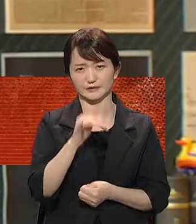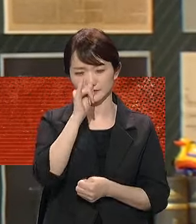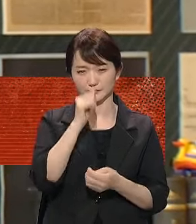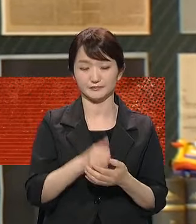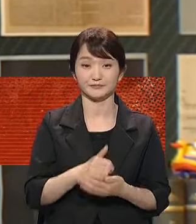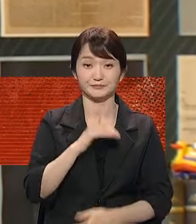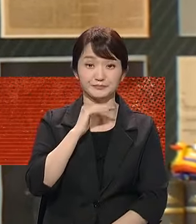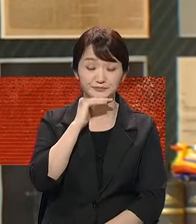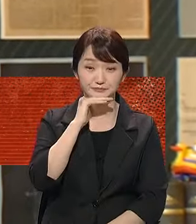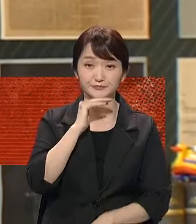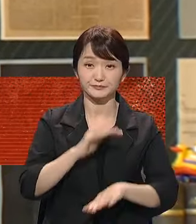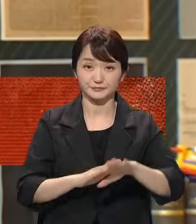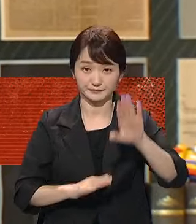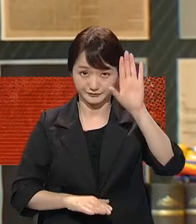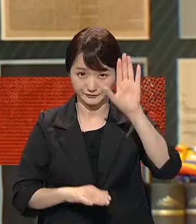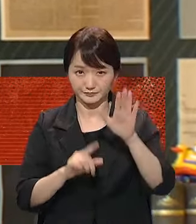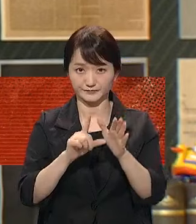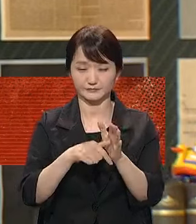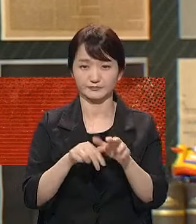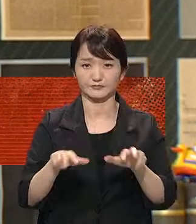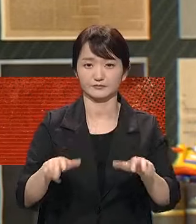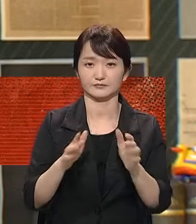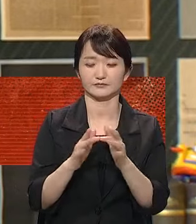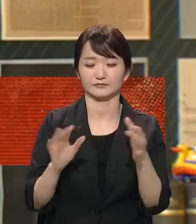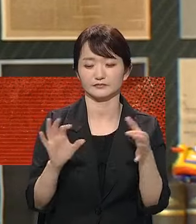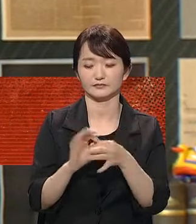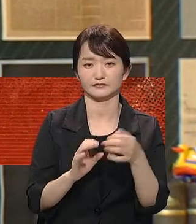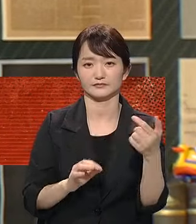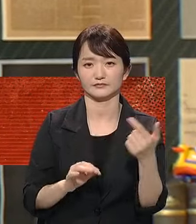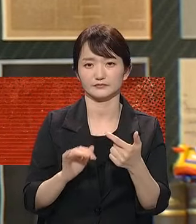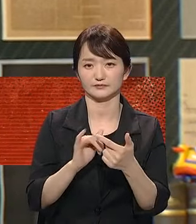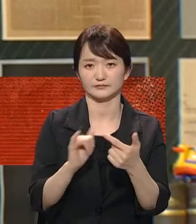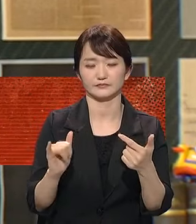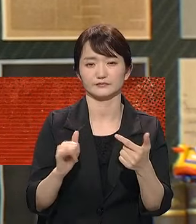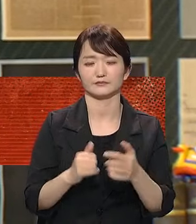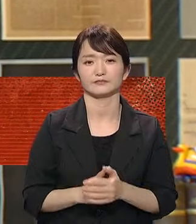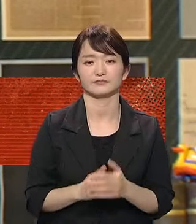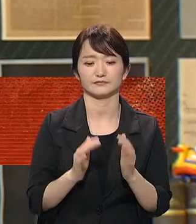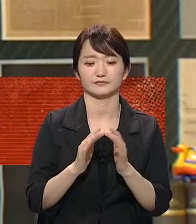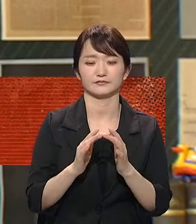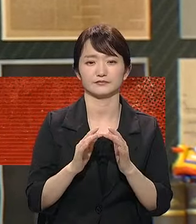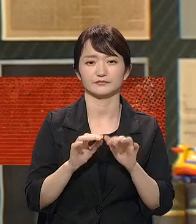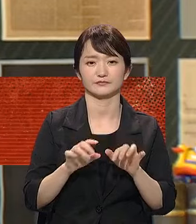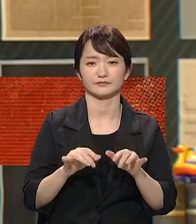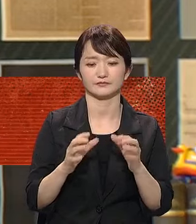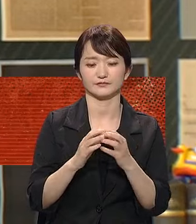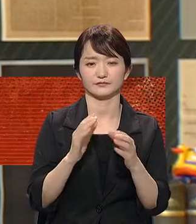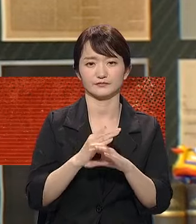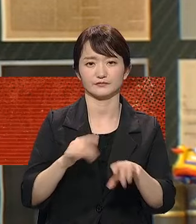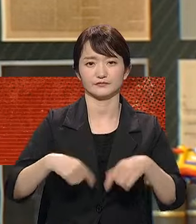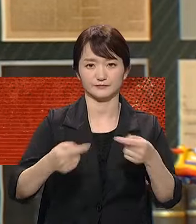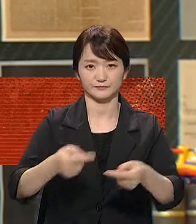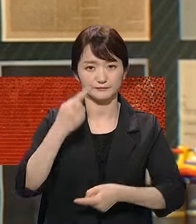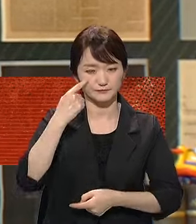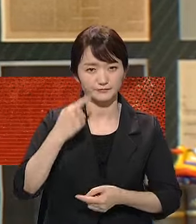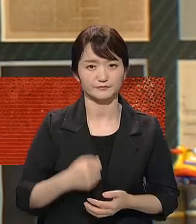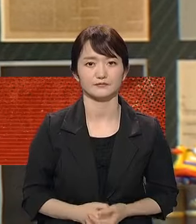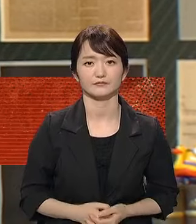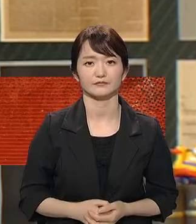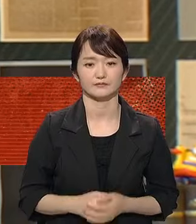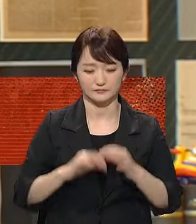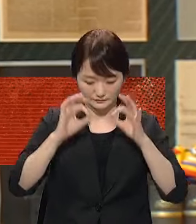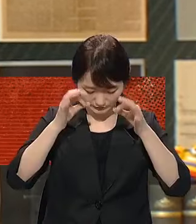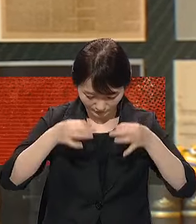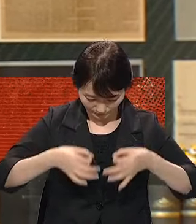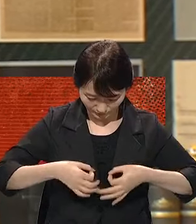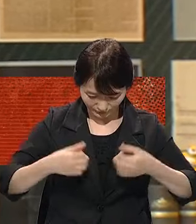기다리고 기다리셨던 부처 핸접 타임 6천여 분의 가족 여러분들 함께하고 계신데요 채팅창에 5로 참여해 보시고요 자 자